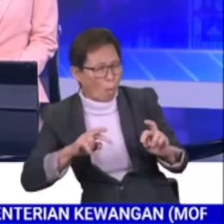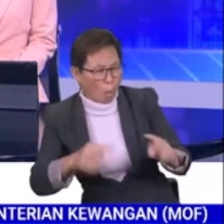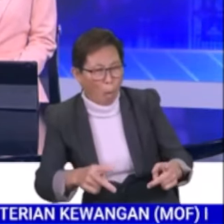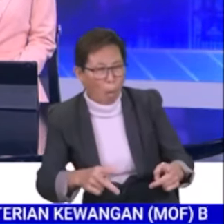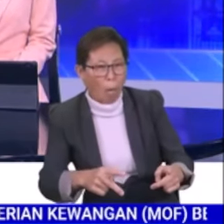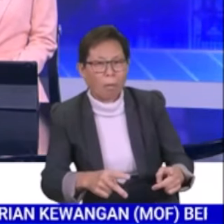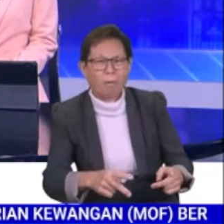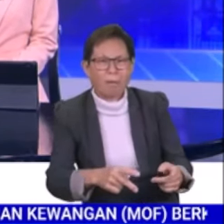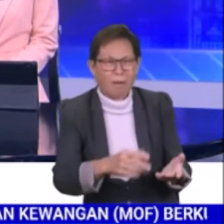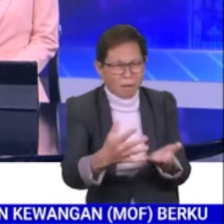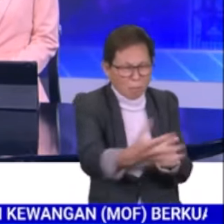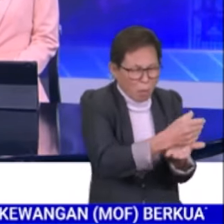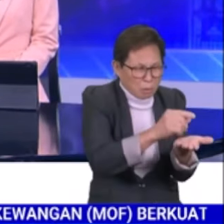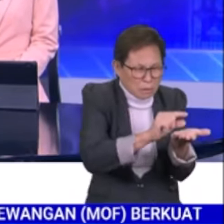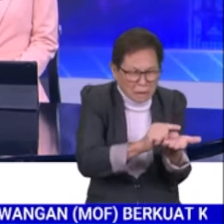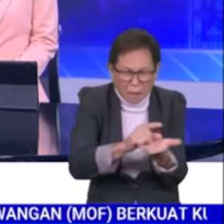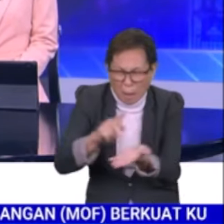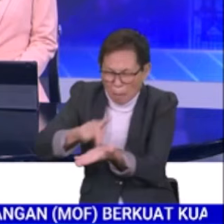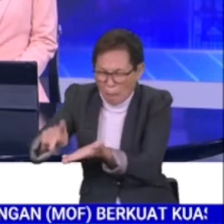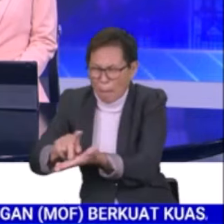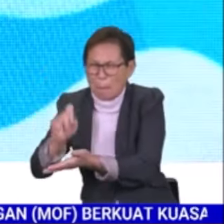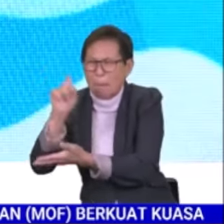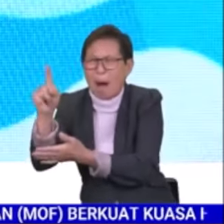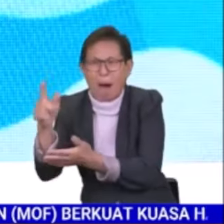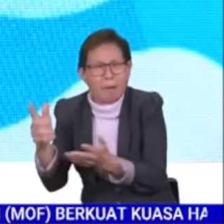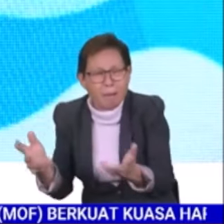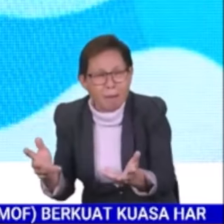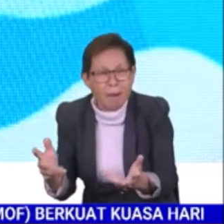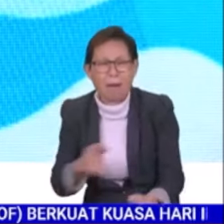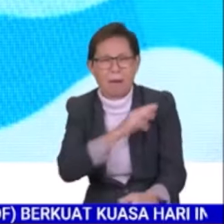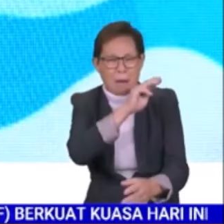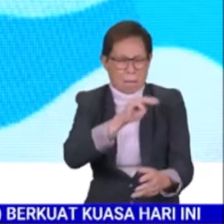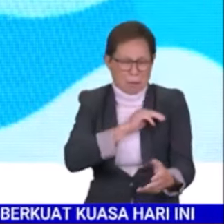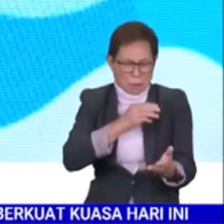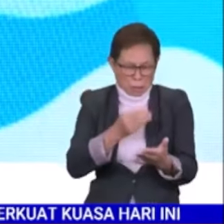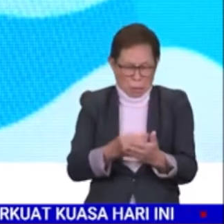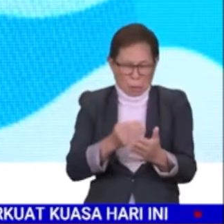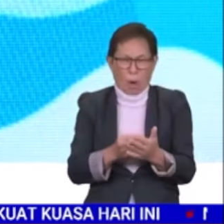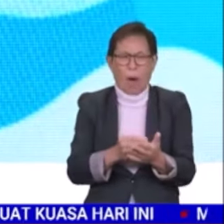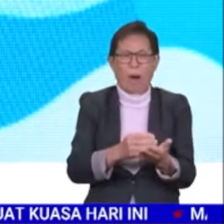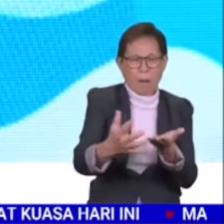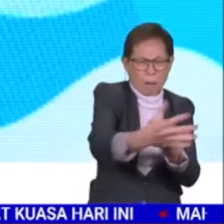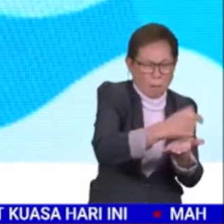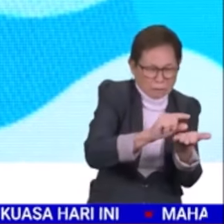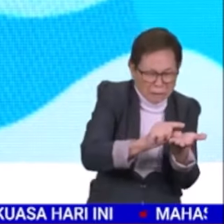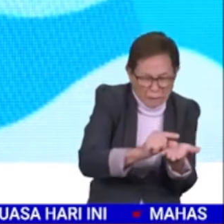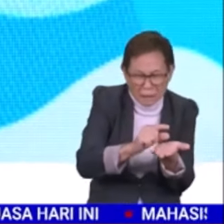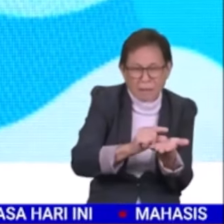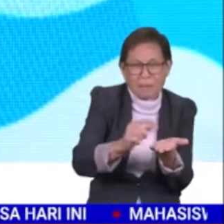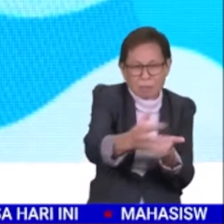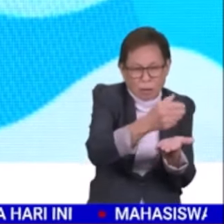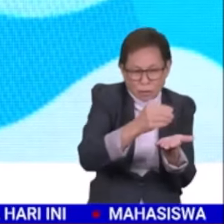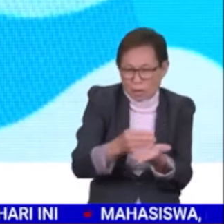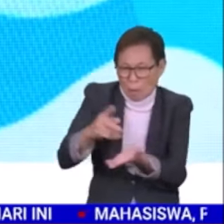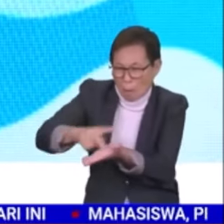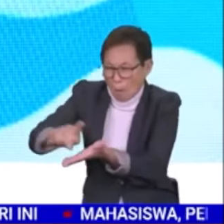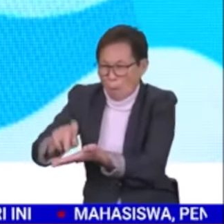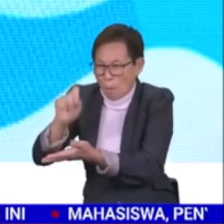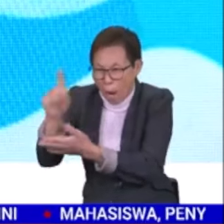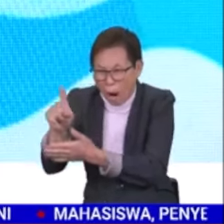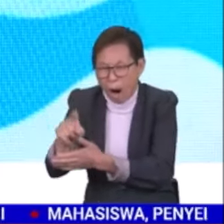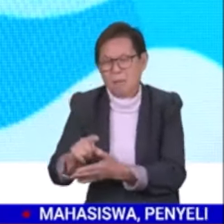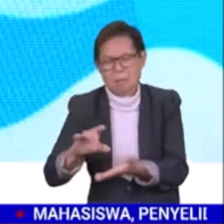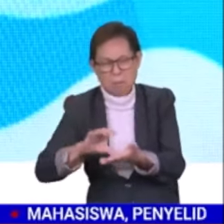menyebabkan defisit tinggi. Beliau yang juga Menteri Kewangan berkata defisit tinggi boleh mengurangkan keyakinan pelabur terhadap